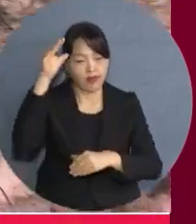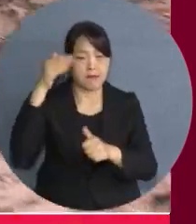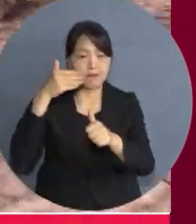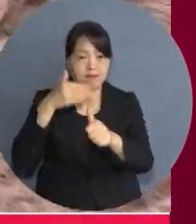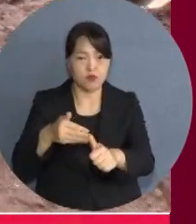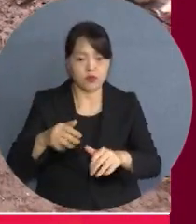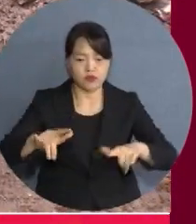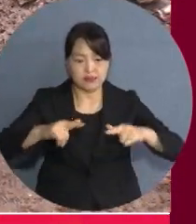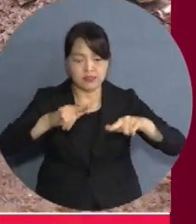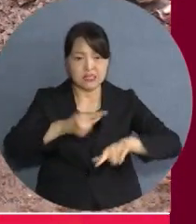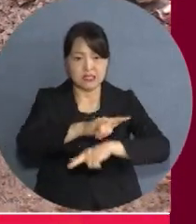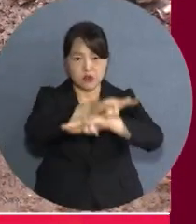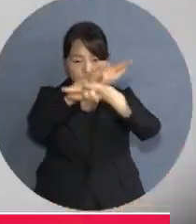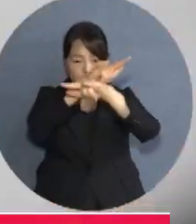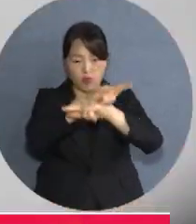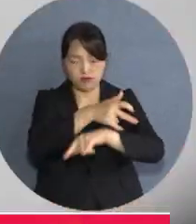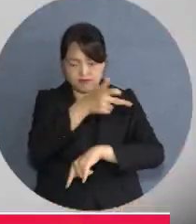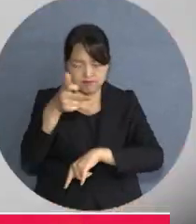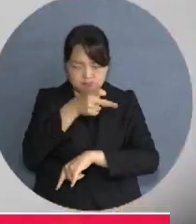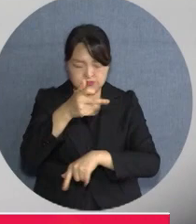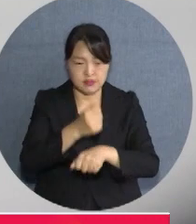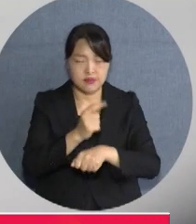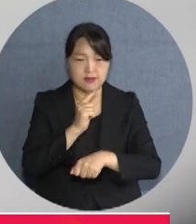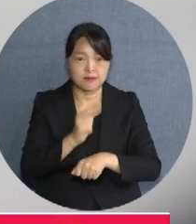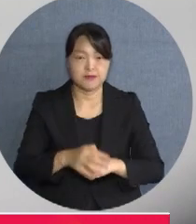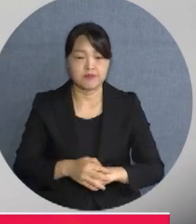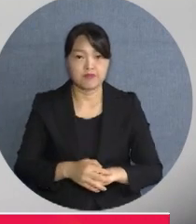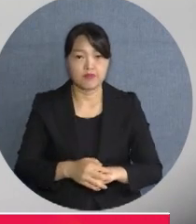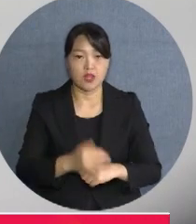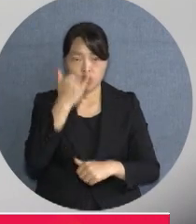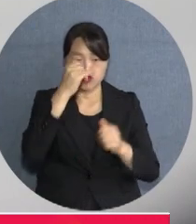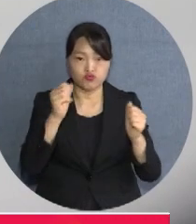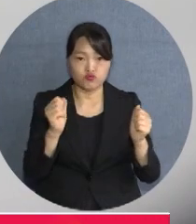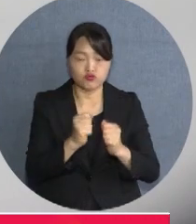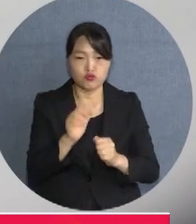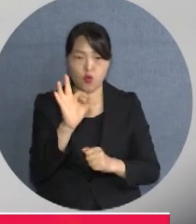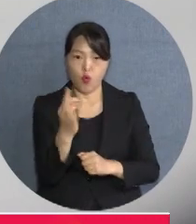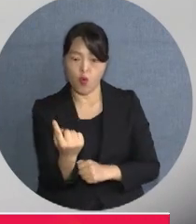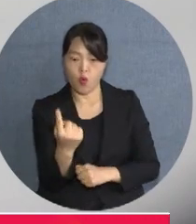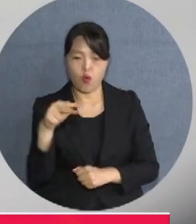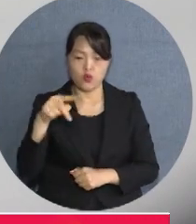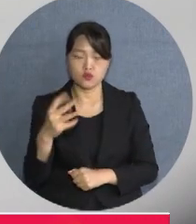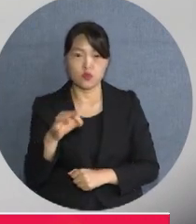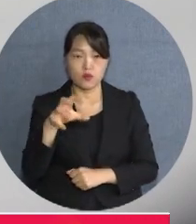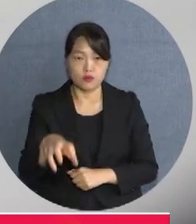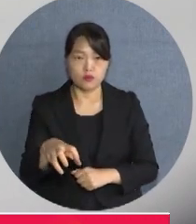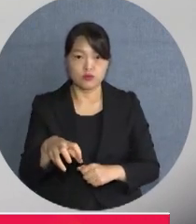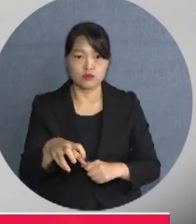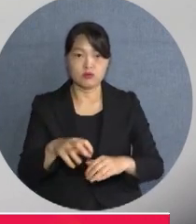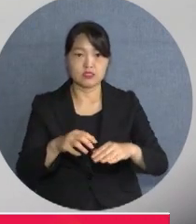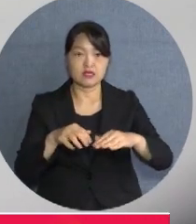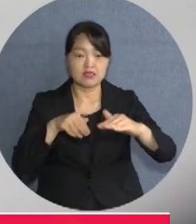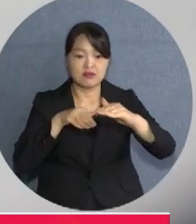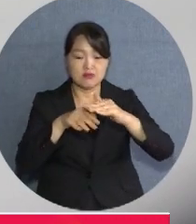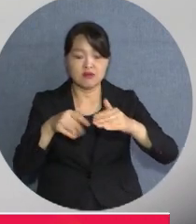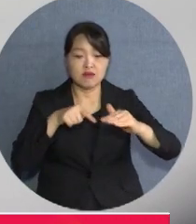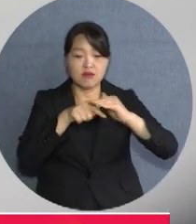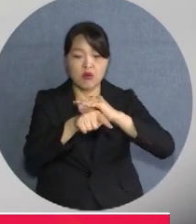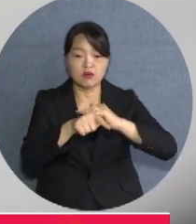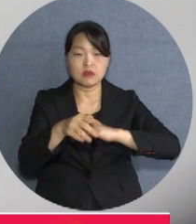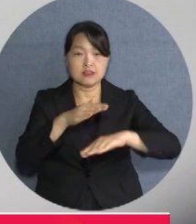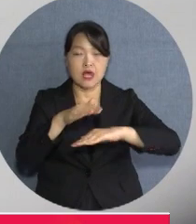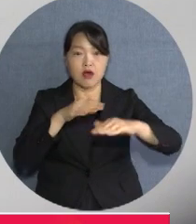드론도 함께 운영을 하고 있습니다. 네, 그리고 충북 오송에서는 이 지하차도가 침수가 되면서 차량이 고립되고 또